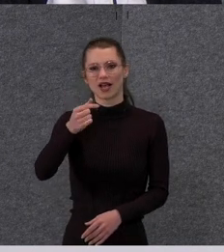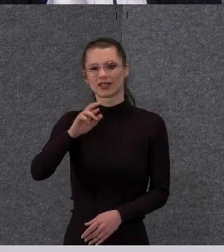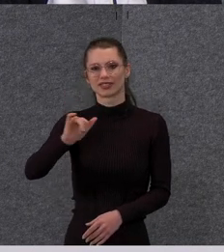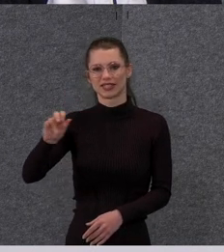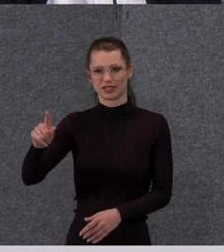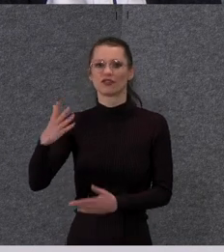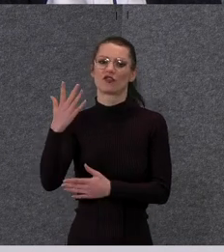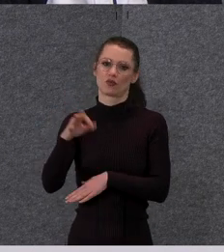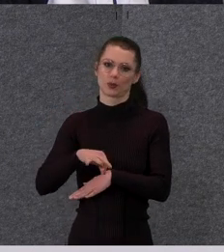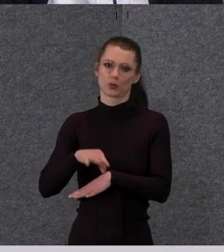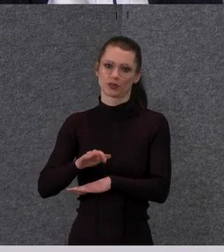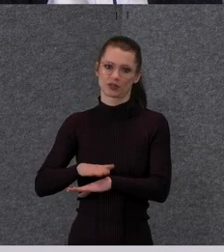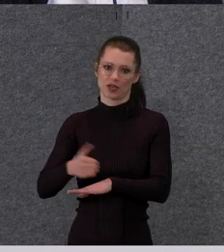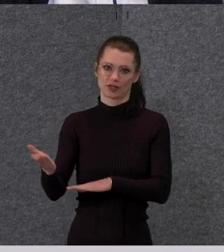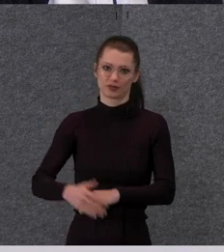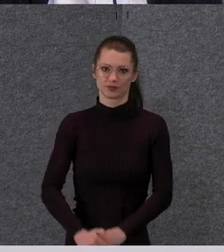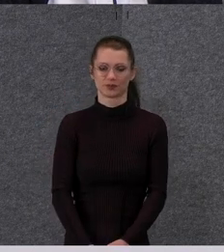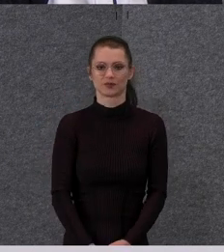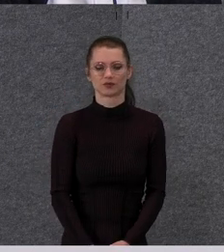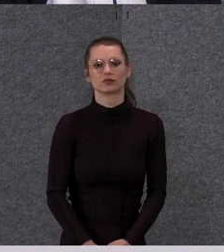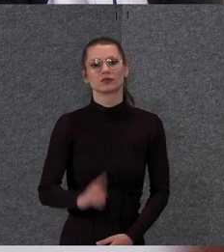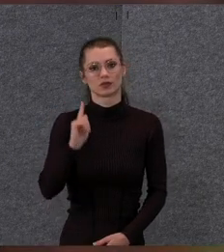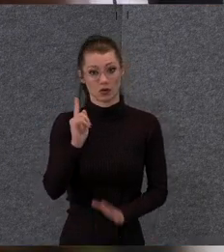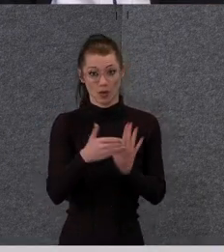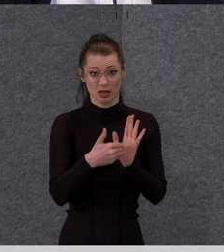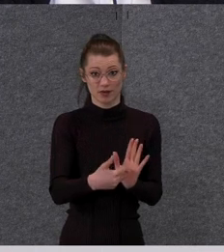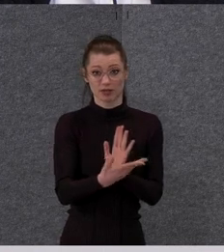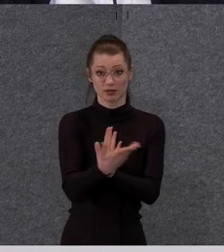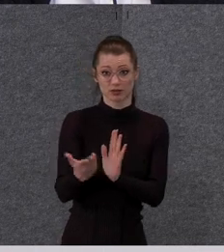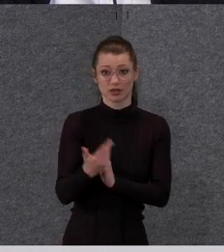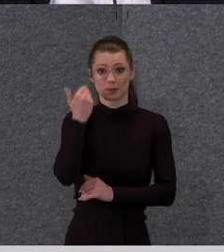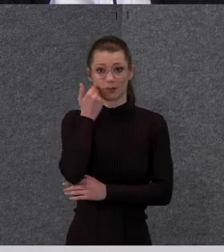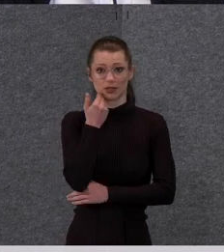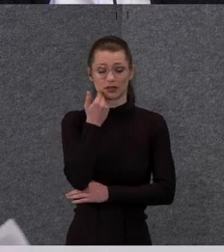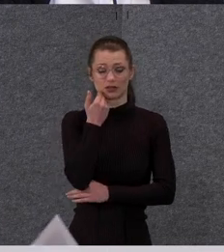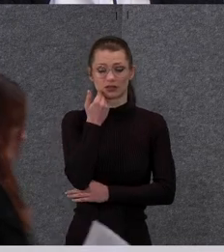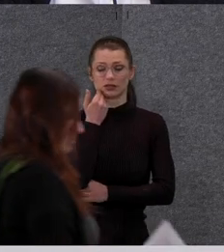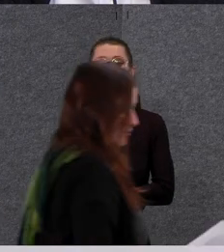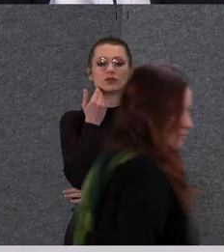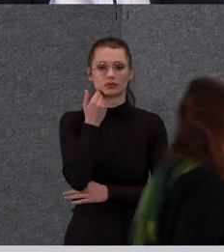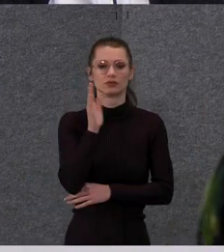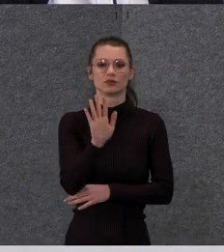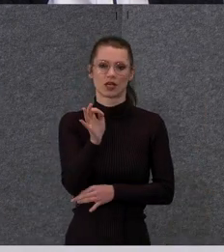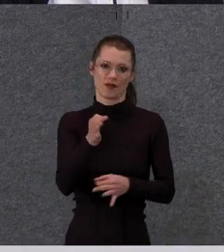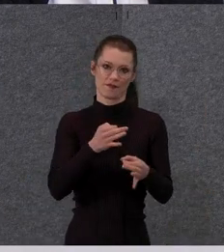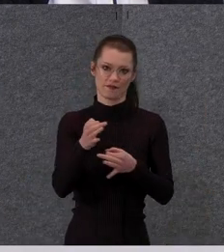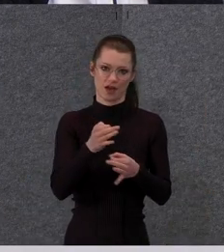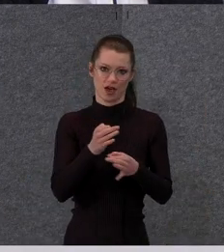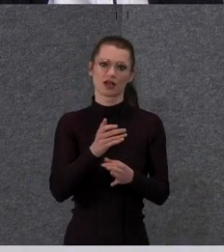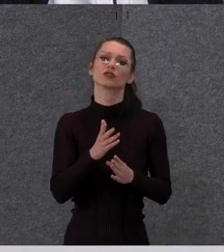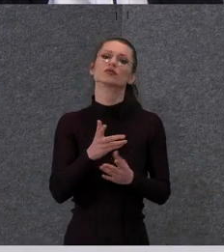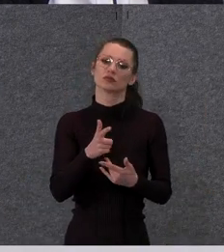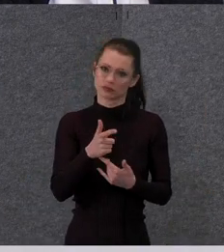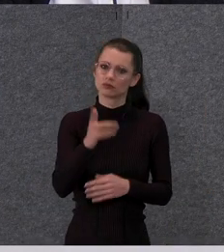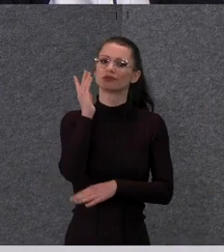hast 5 Minuten Zeit. Und auch hier nochmal der Hinweis, bitte stellt eure Fragen rechtzeitig, sofern